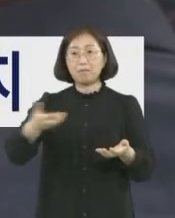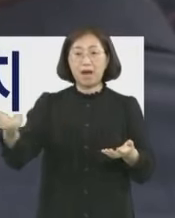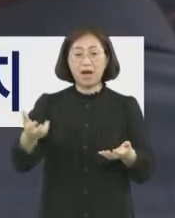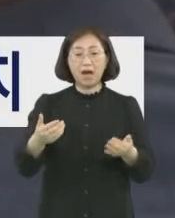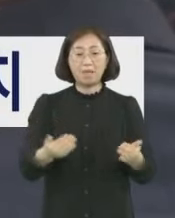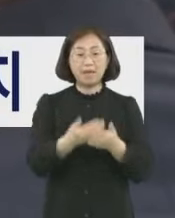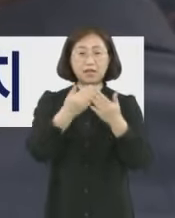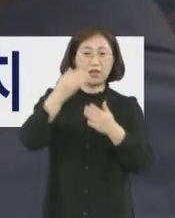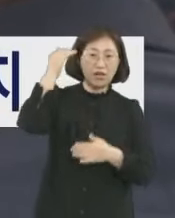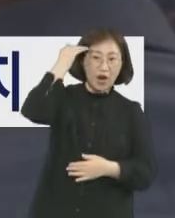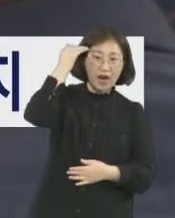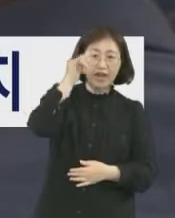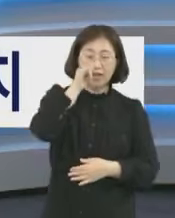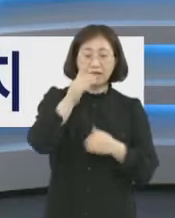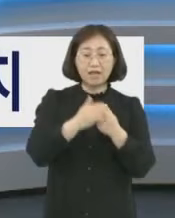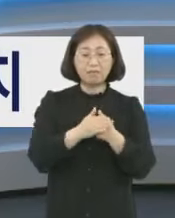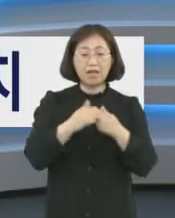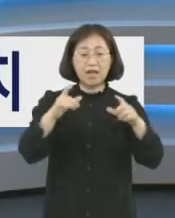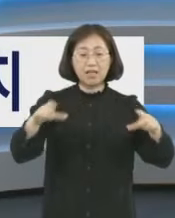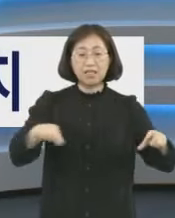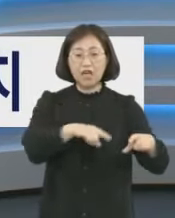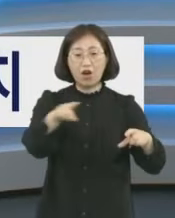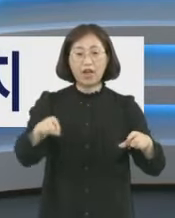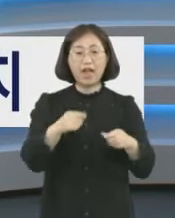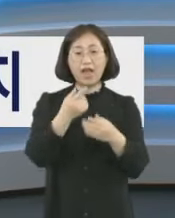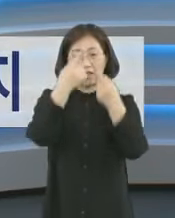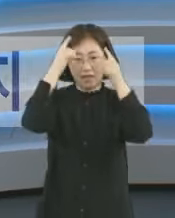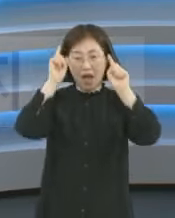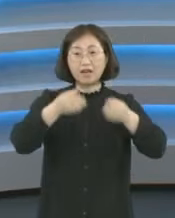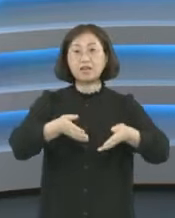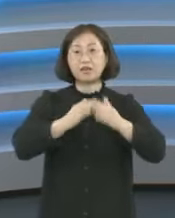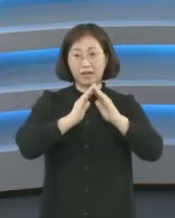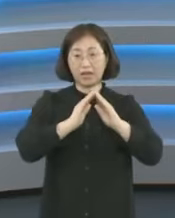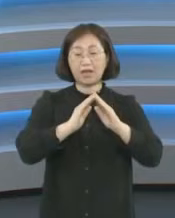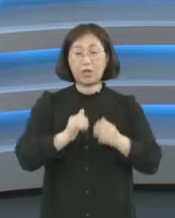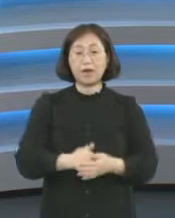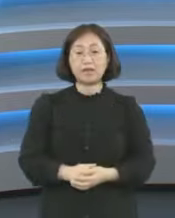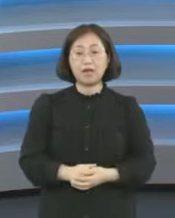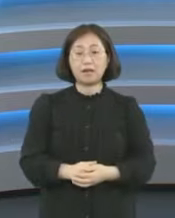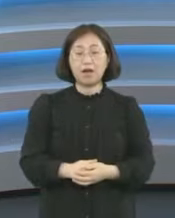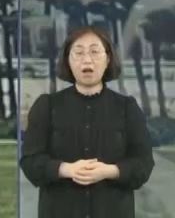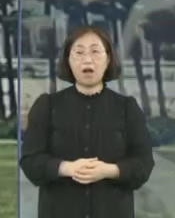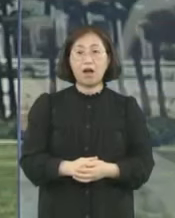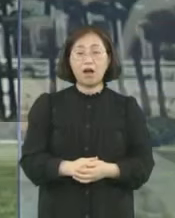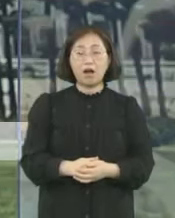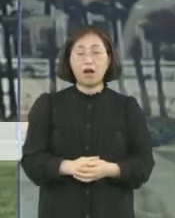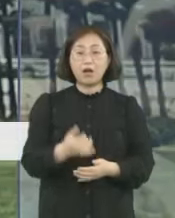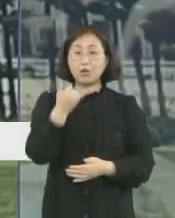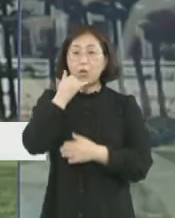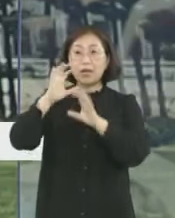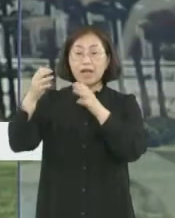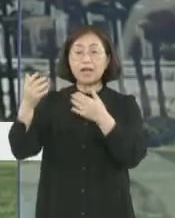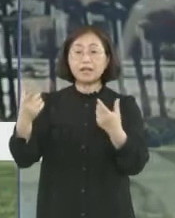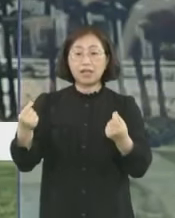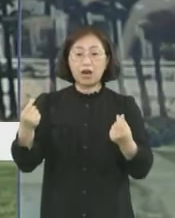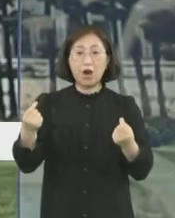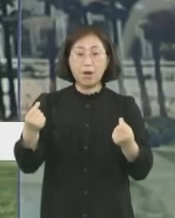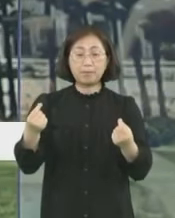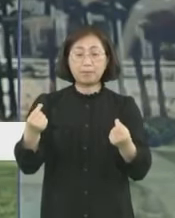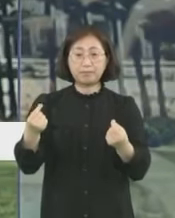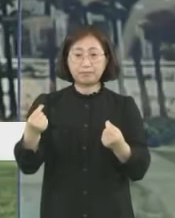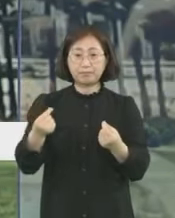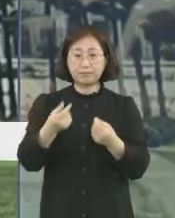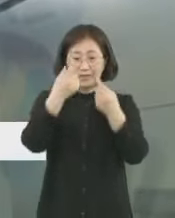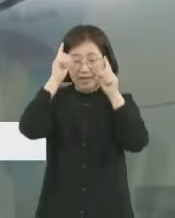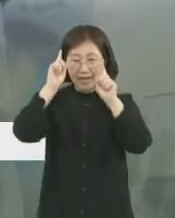대학을 육성하겠다고 강조했습니다. 독일처럼 대기업과 강소기업이 지역에 배치되고 지역 대학들이 인재를 공급하는